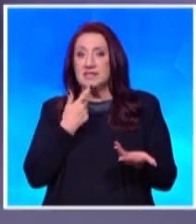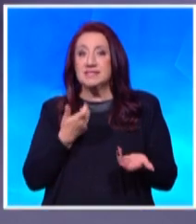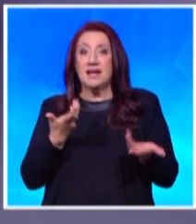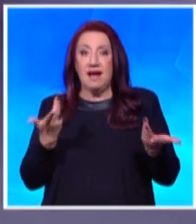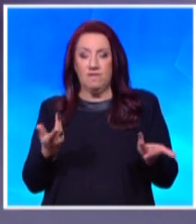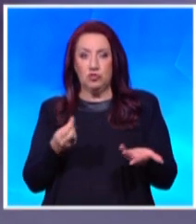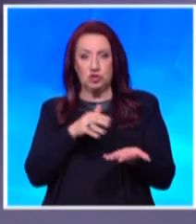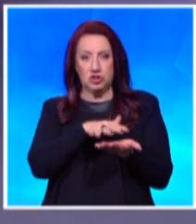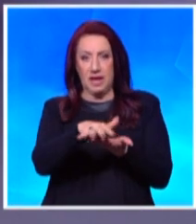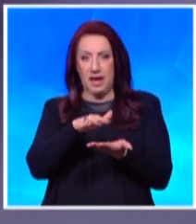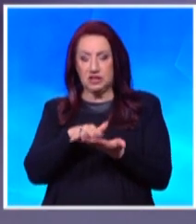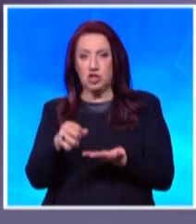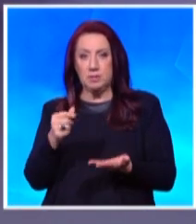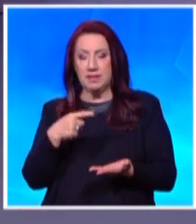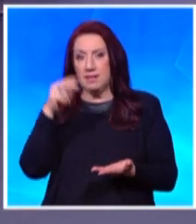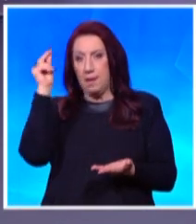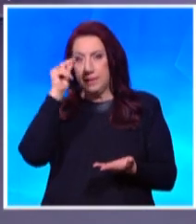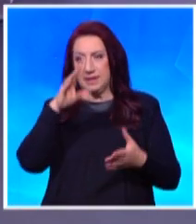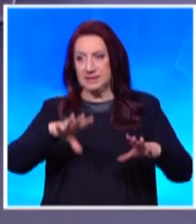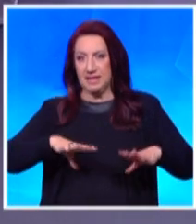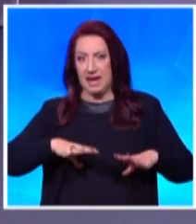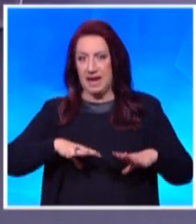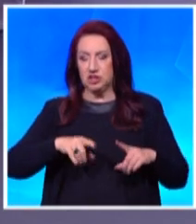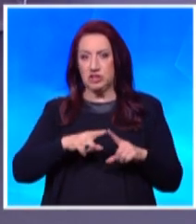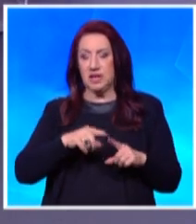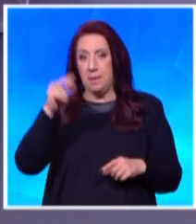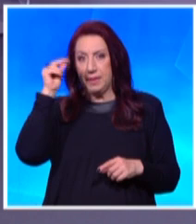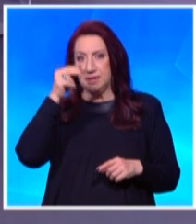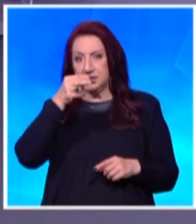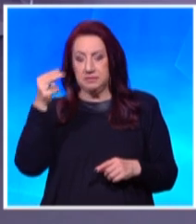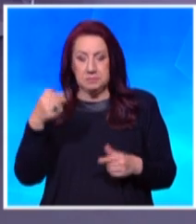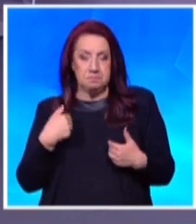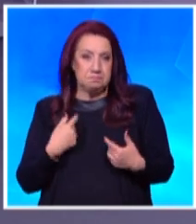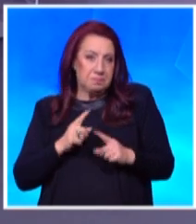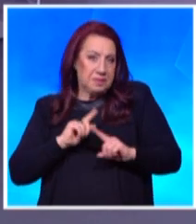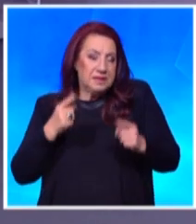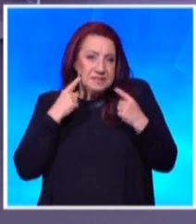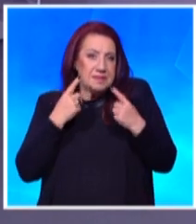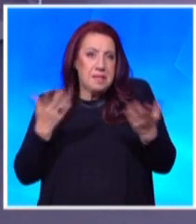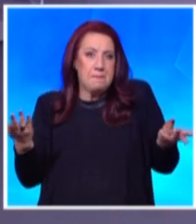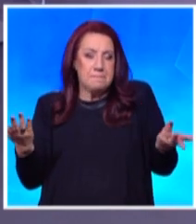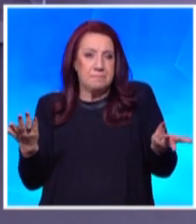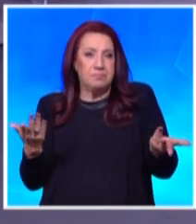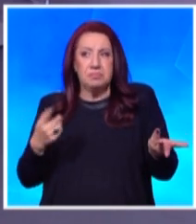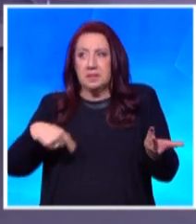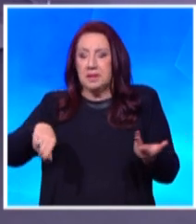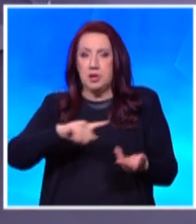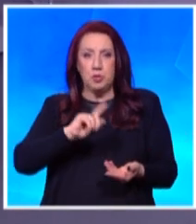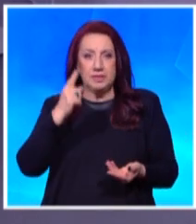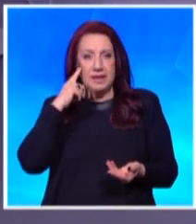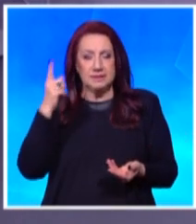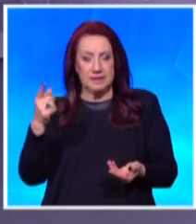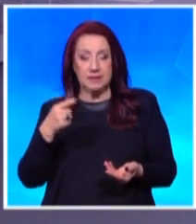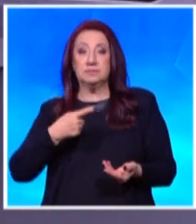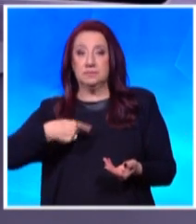българските граждани, на българските фирми следващата година? Вие знаете ли, аз не знам, не съм сигурен, никой не го е артикулирал. Така че ние все още чакаме да отговорите на